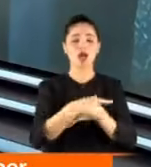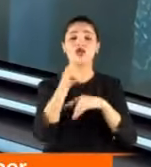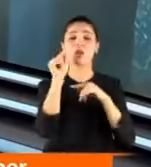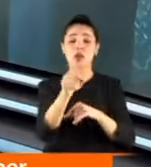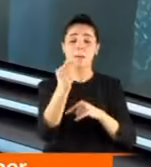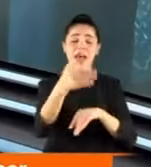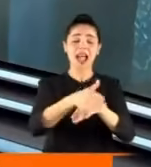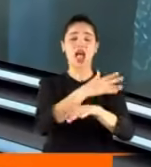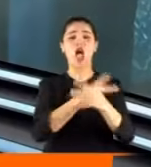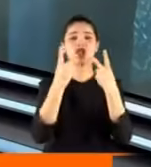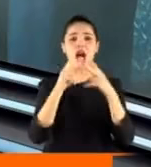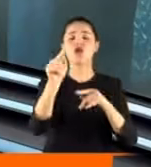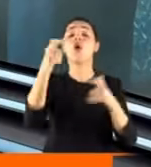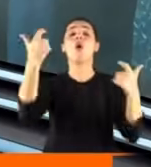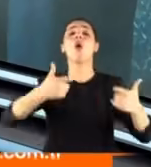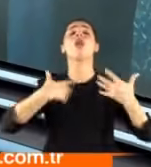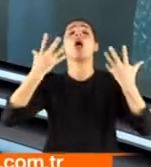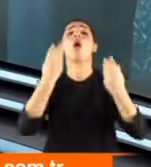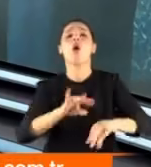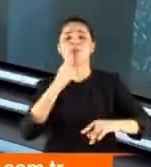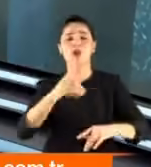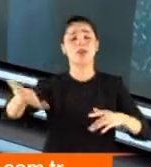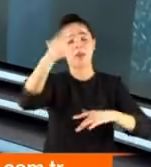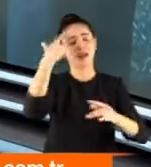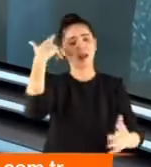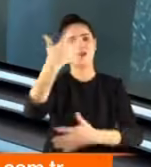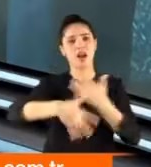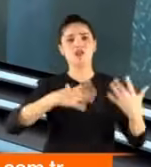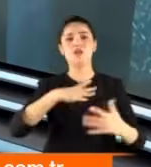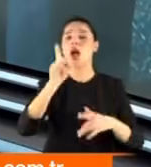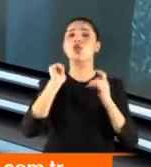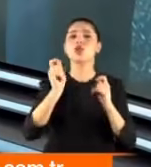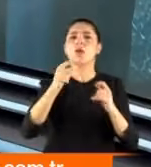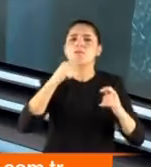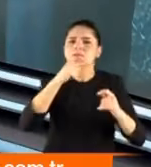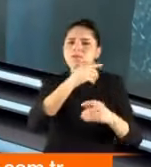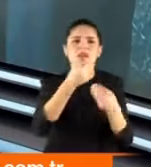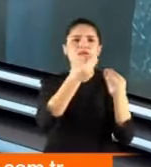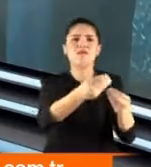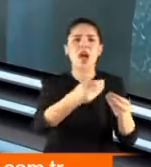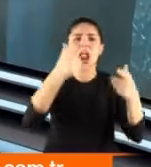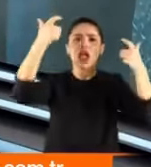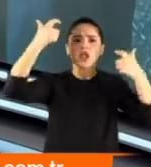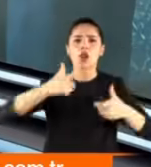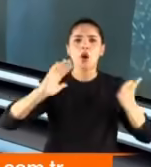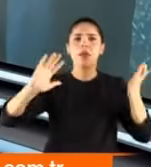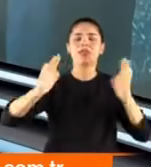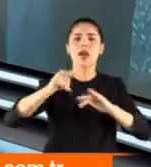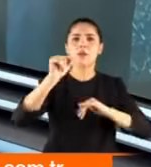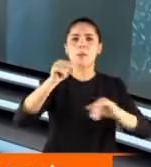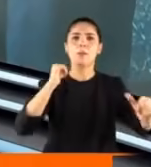önce açıkladık, orada olmayacağım dedi. Kafalar biraz karışık. Onu zor durumda bırakan, bu utanç karelerinden sorumlu tuttuğu taraflarını bu